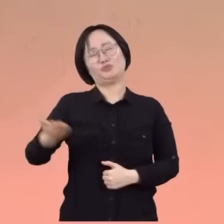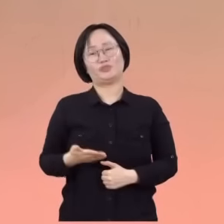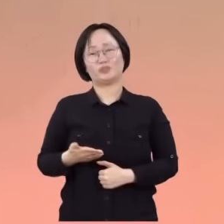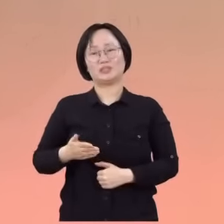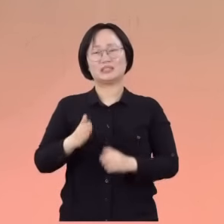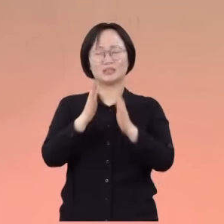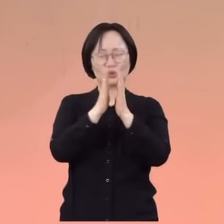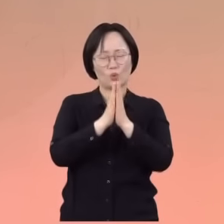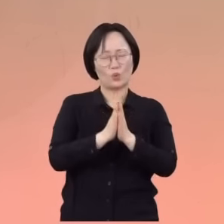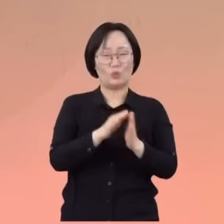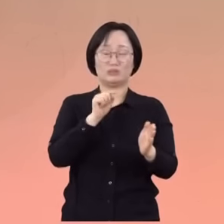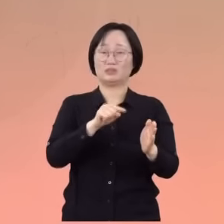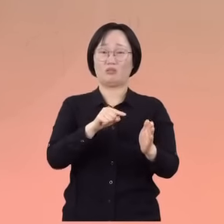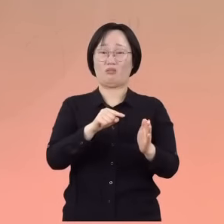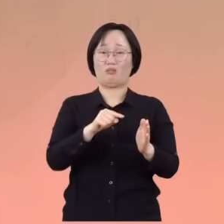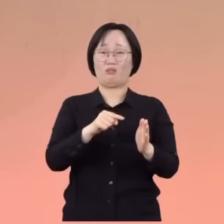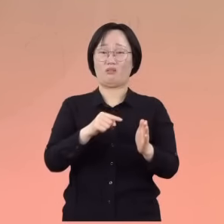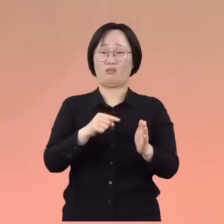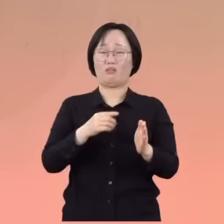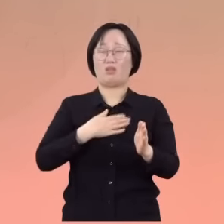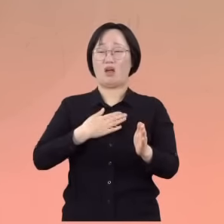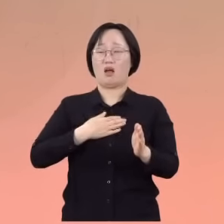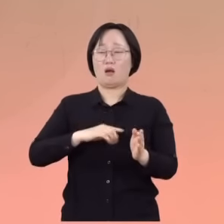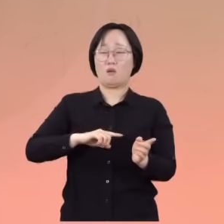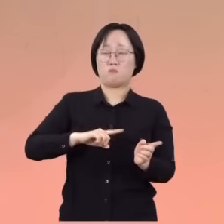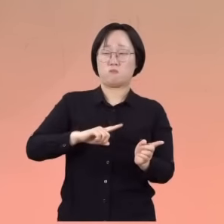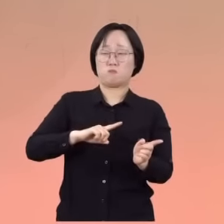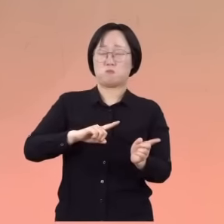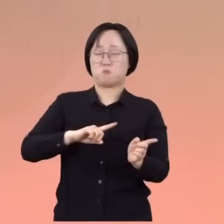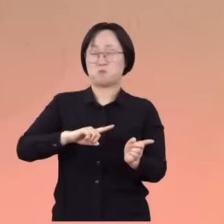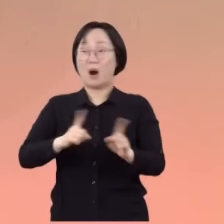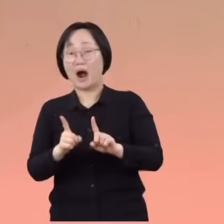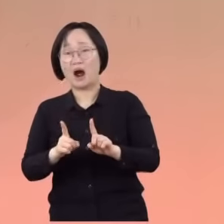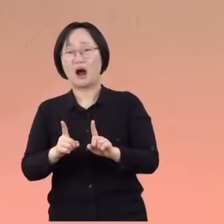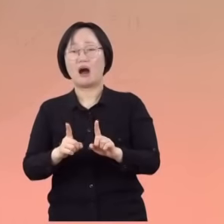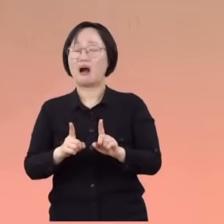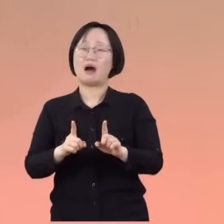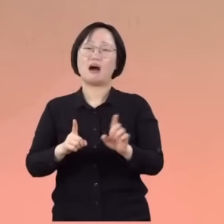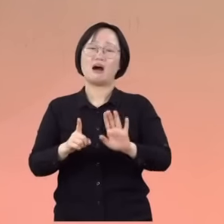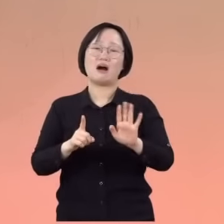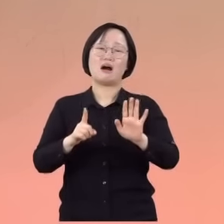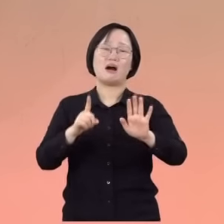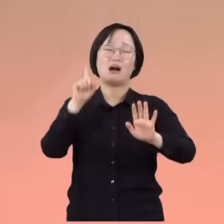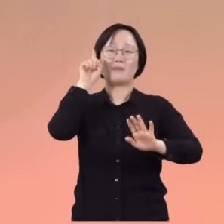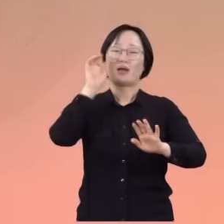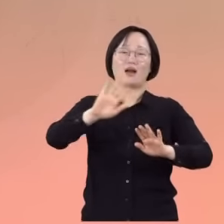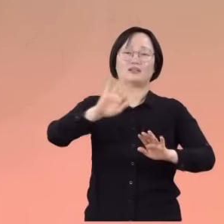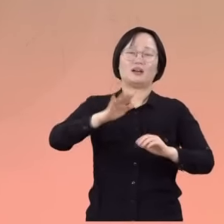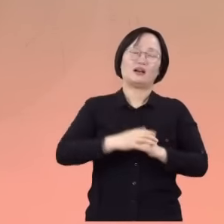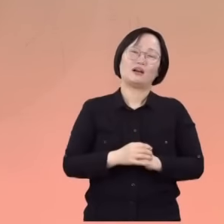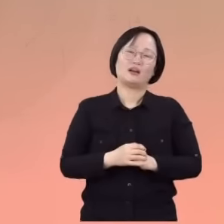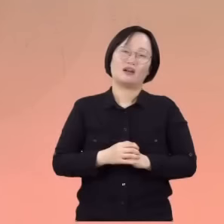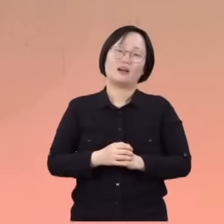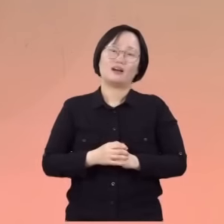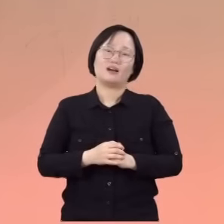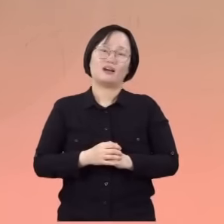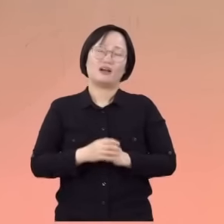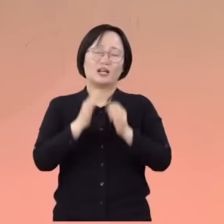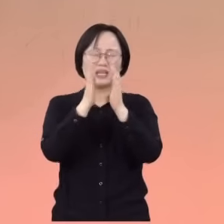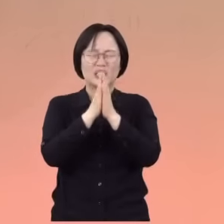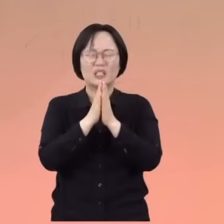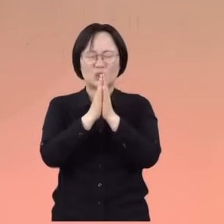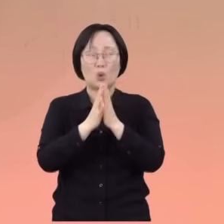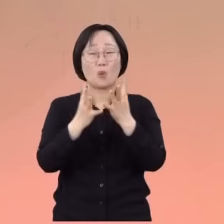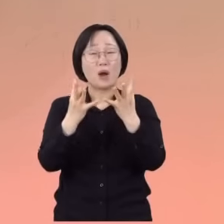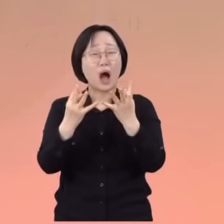병이 다 낳는 건 아닙니다 솔직히 말하면 기도를 많이 하신 분들도 죽을 때는